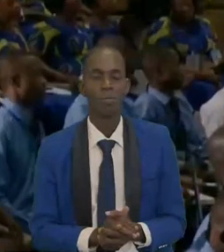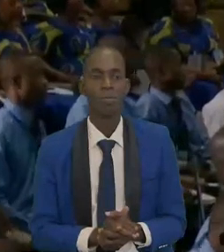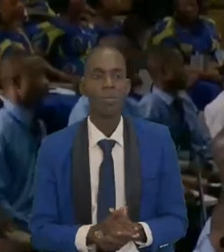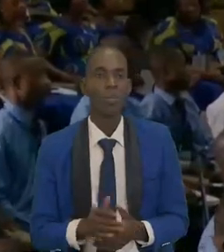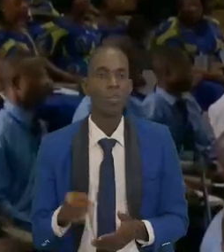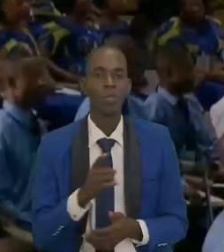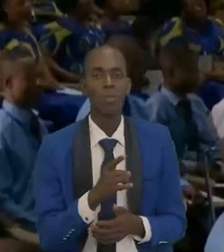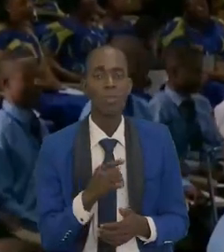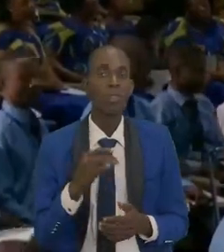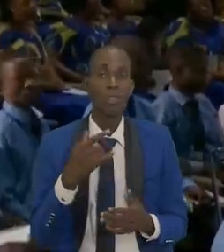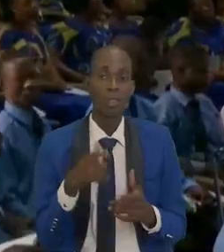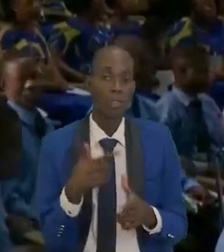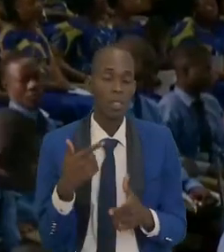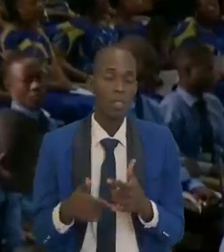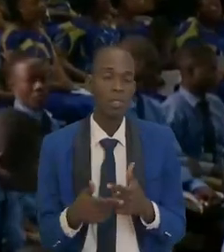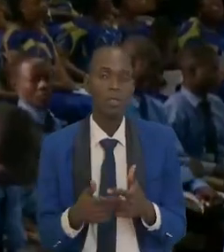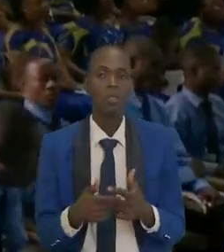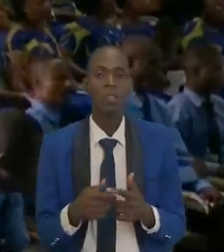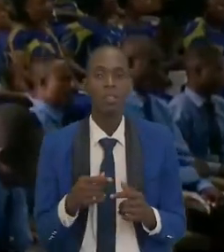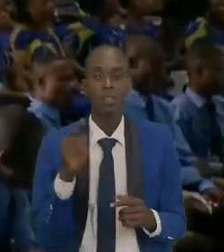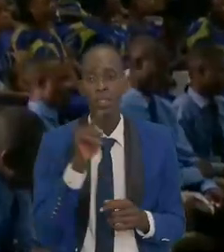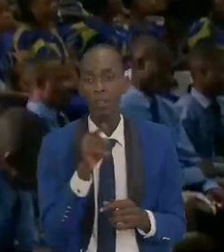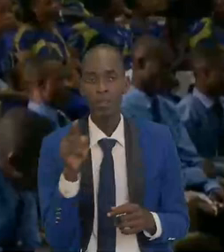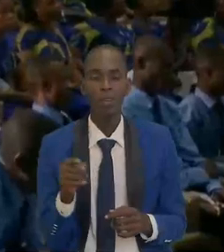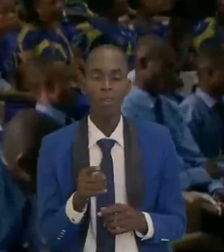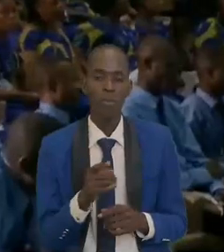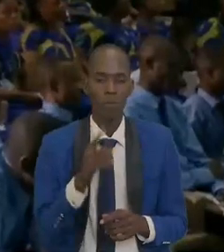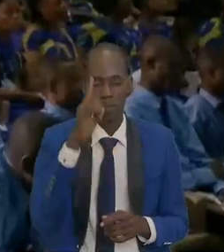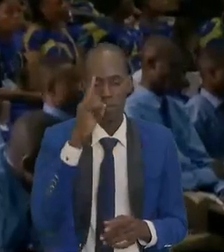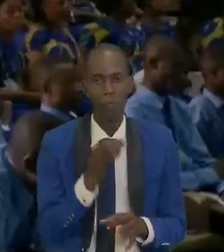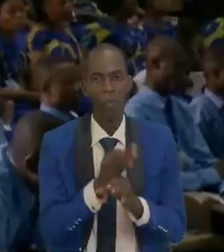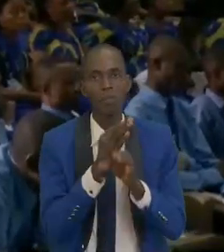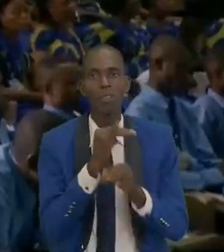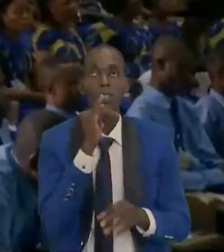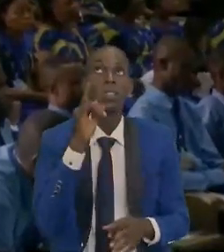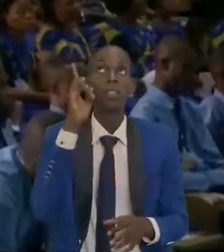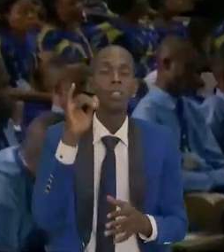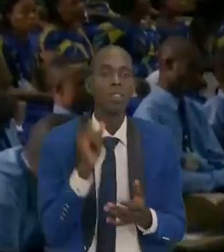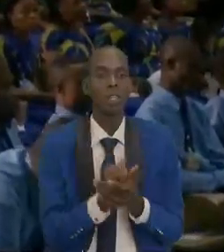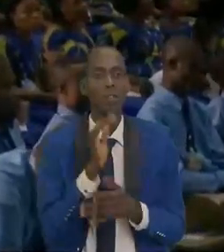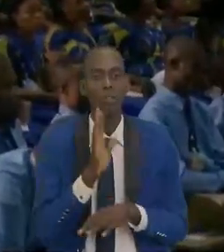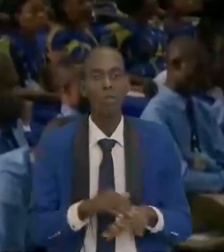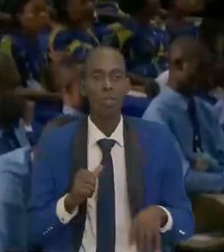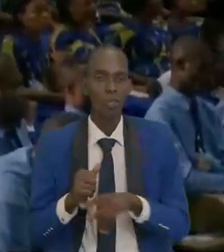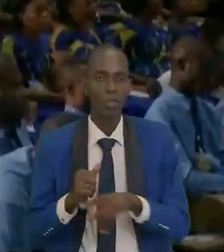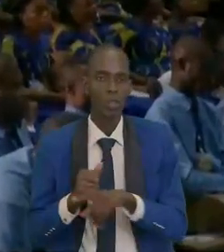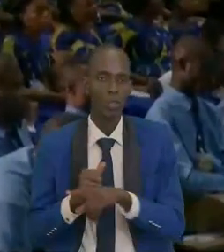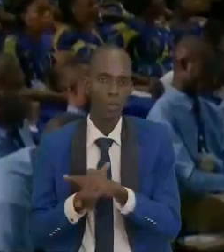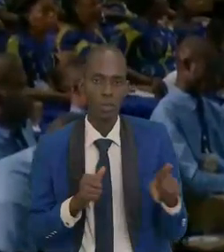Celui qui vous a appelé est fidèle. Et c'est lui qui le fera.